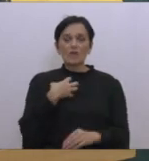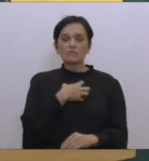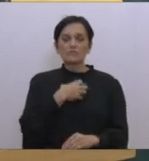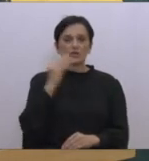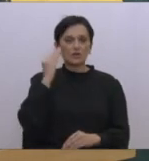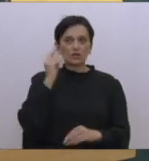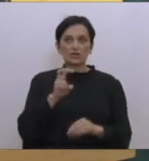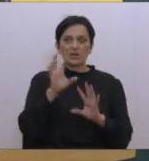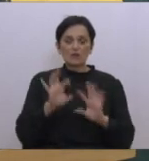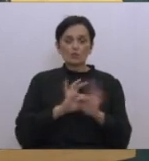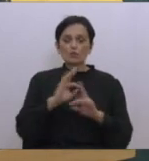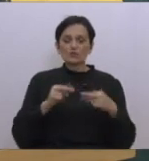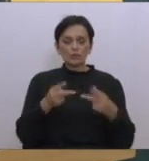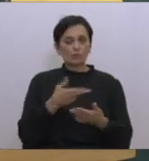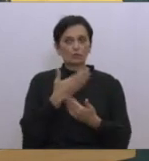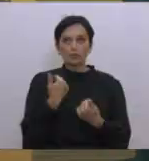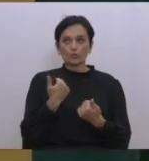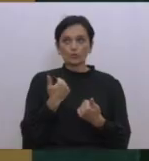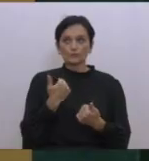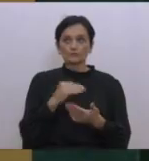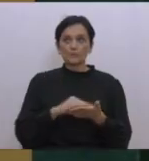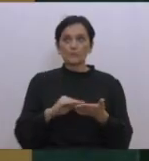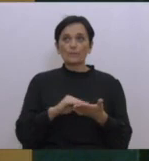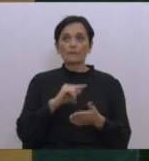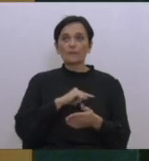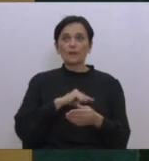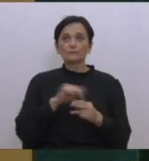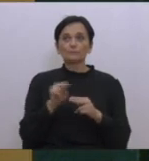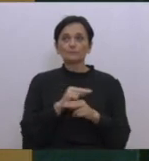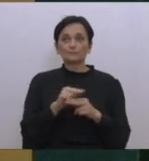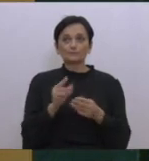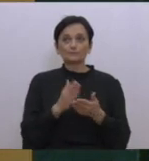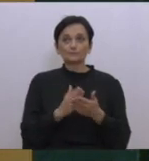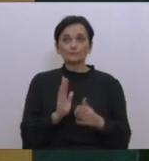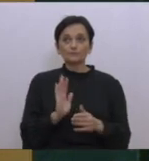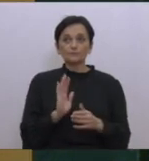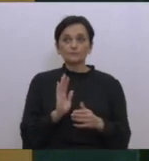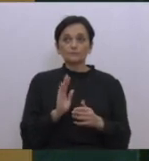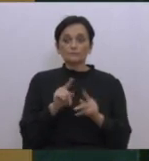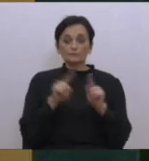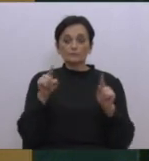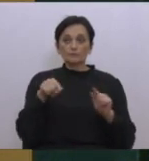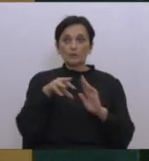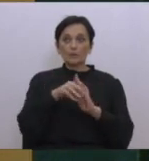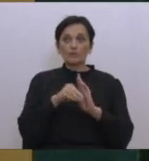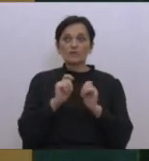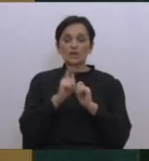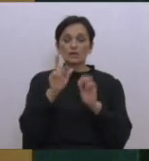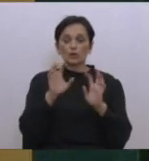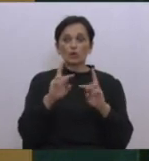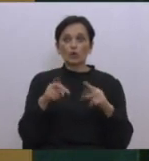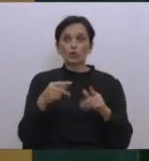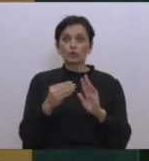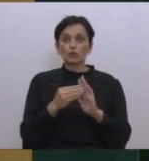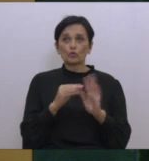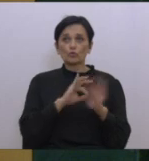კანონ პროექტს არ განუცდია. Redacțiunile case ce neșunebi araris, am mai pagat ce nu ali, s-a dat să codești cele ce tanșe să